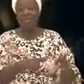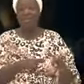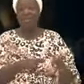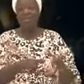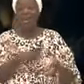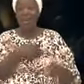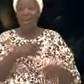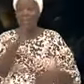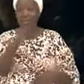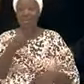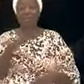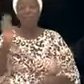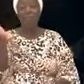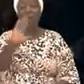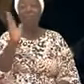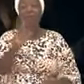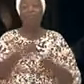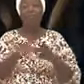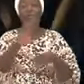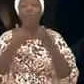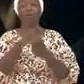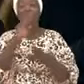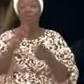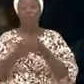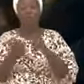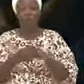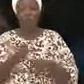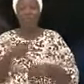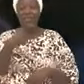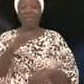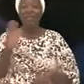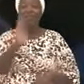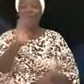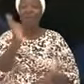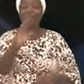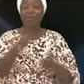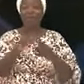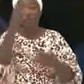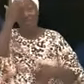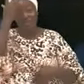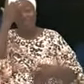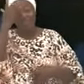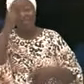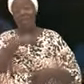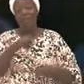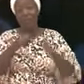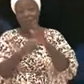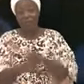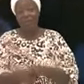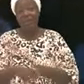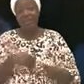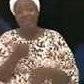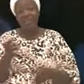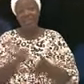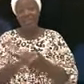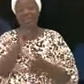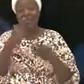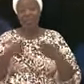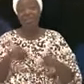elle dit au revoir tes problèmes dus au revoir des malades ya des oppressions